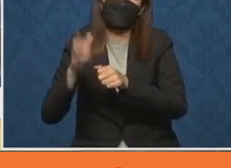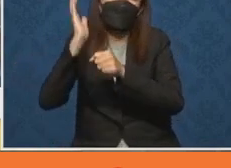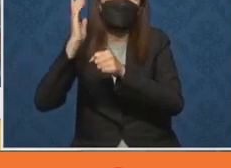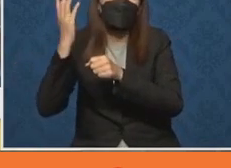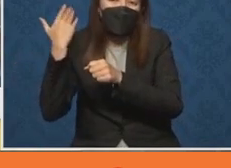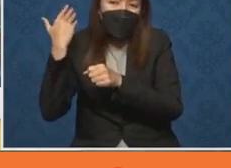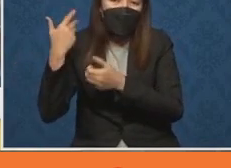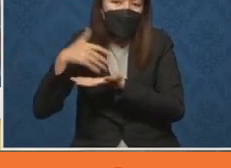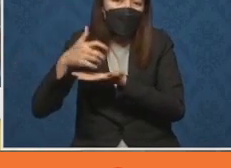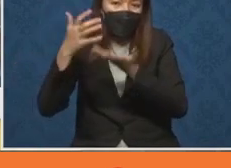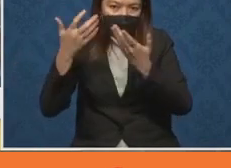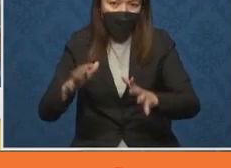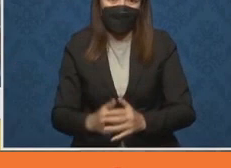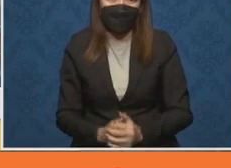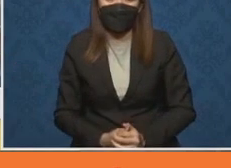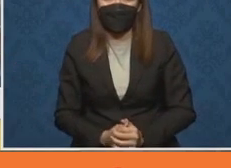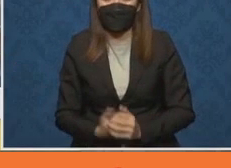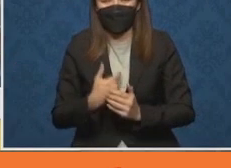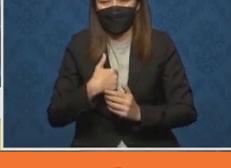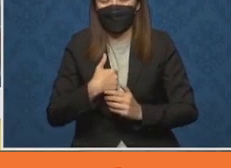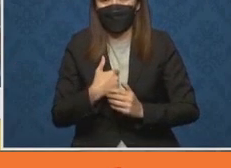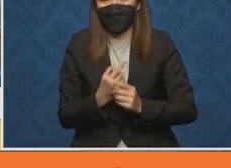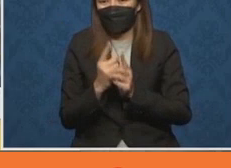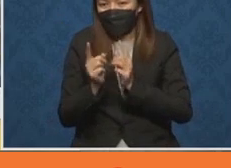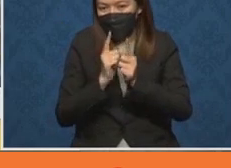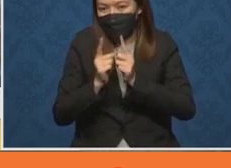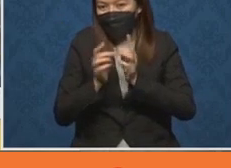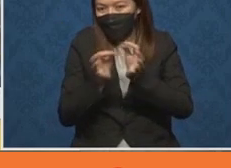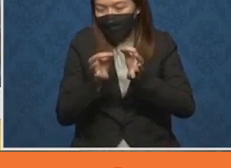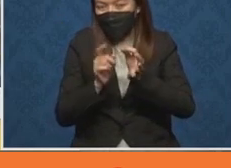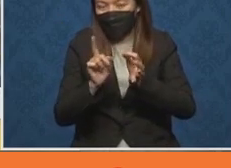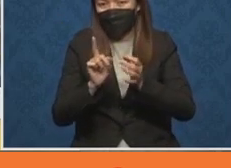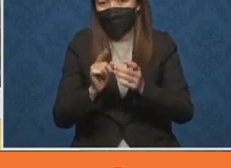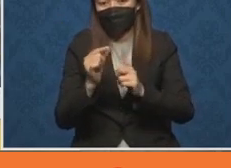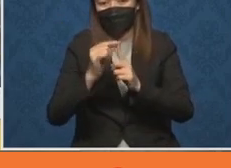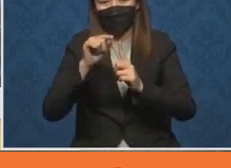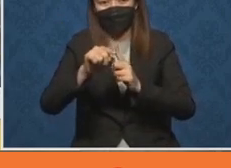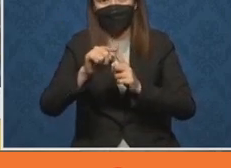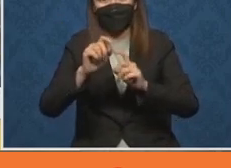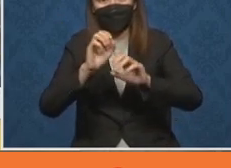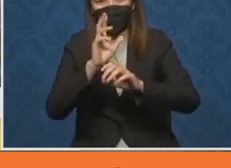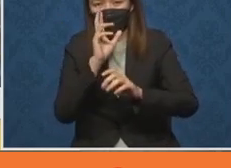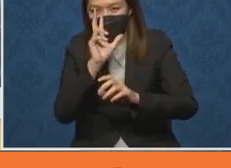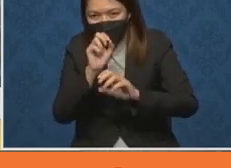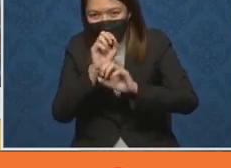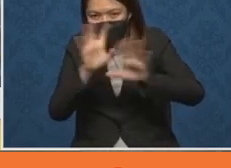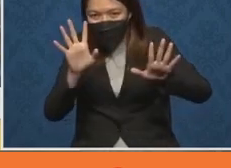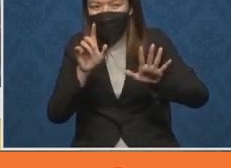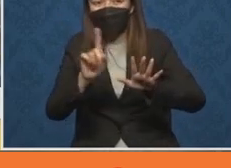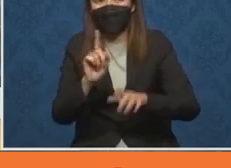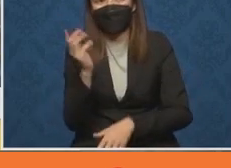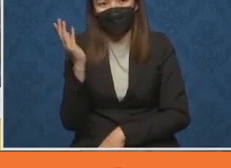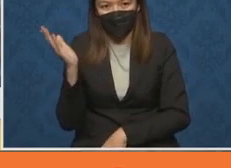สเลยถัไปครั ทผมจะมาลงรายลเอยดตรงนี้ก็คอคำสั่งฉบรันี้ครถ้ tenía tantสิ่ทเปเปรู้ประทำจับต้องได้เลย คือนี่ครับ